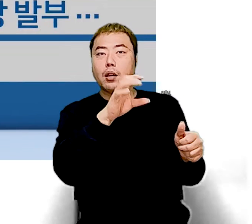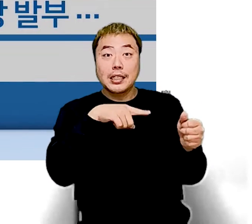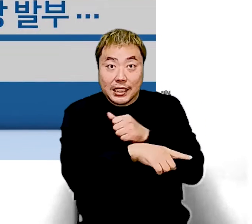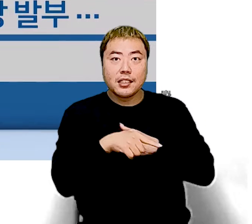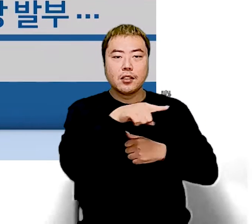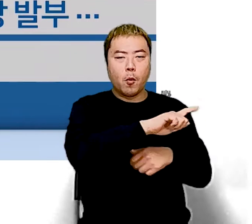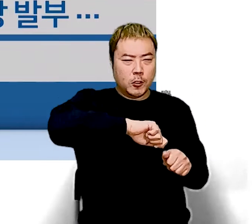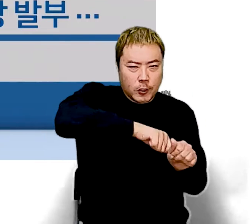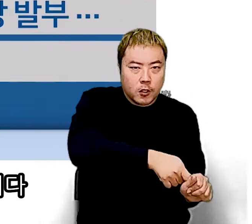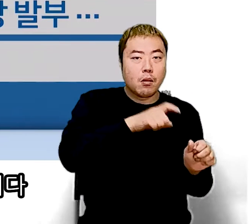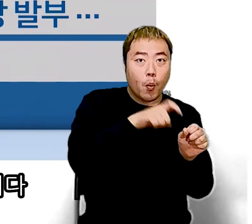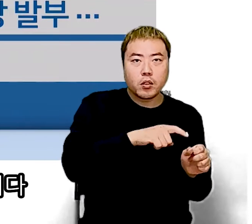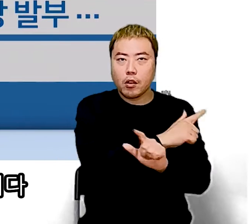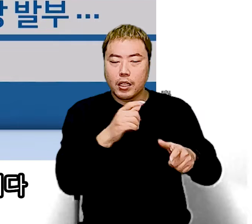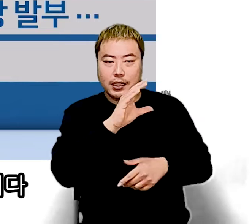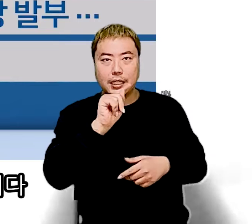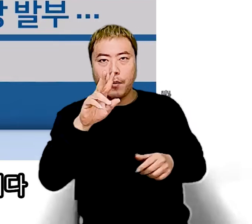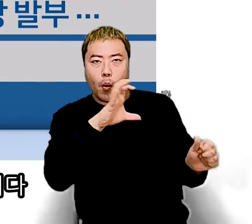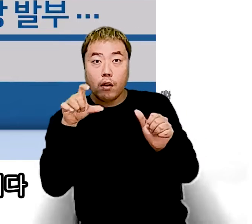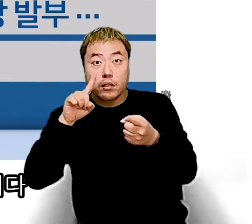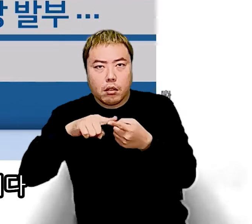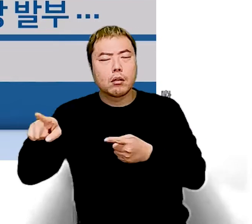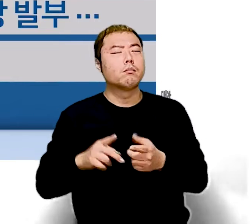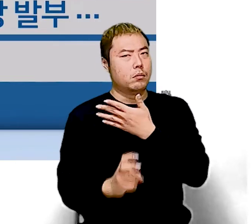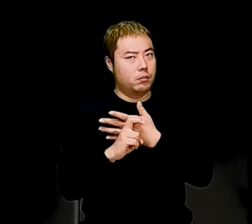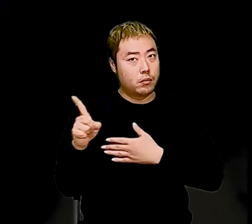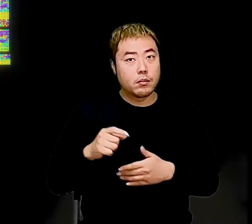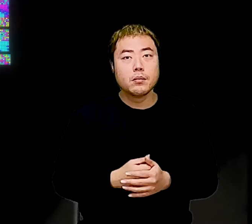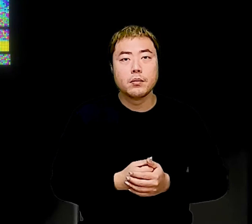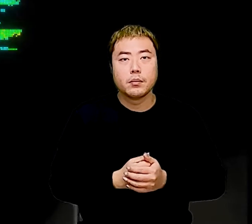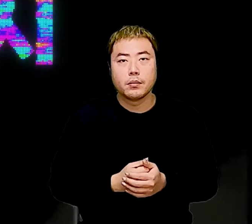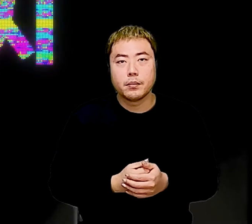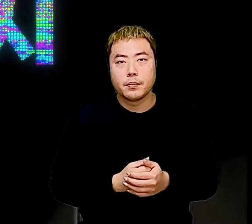목적으로 촬영 사용하는 것은 명백한 부당노동 행위입니다.